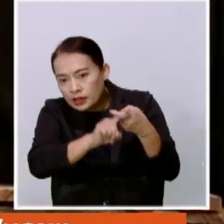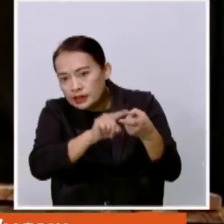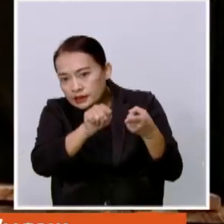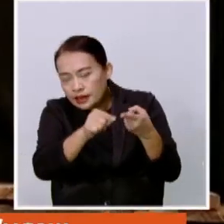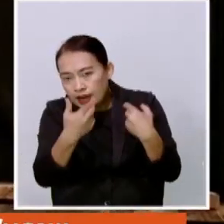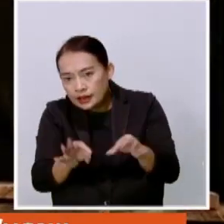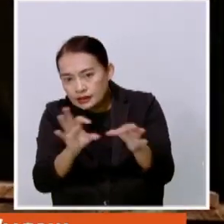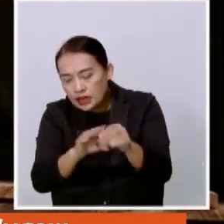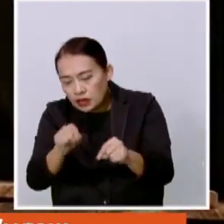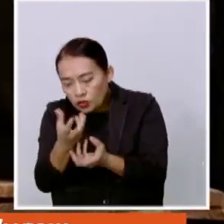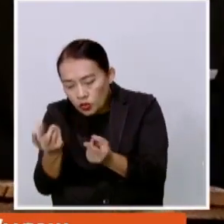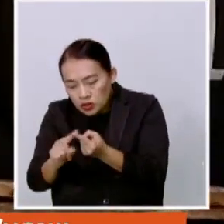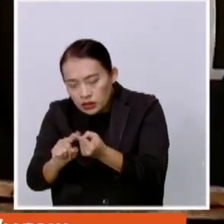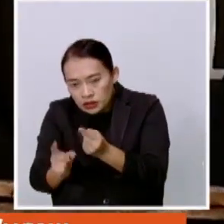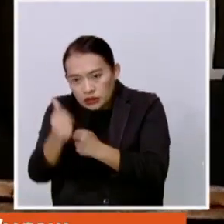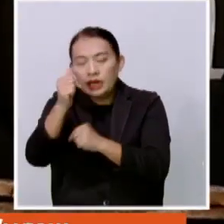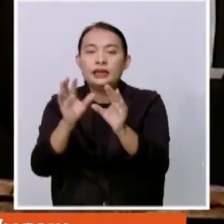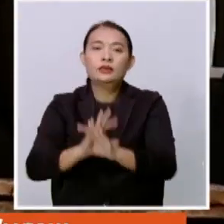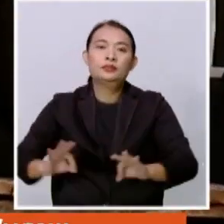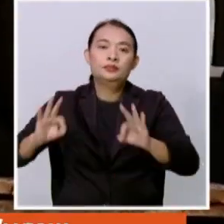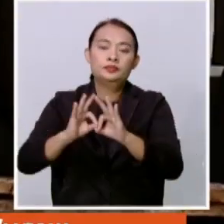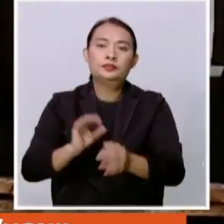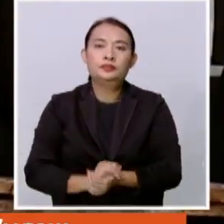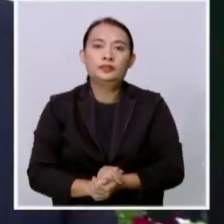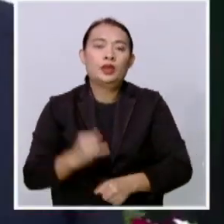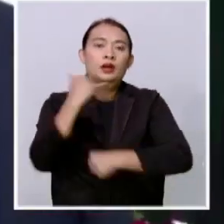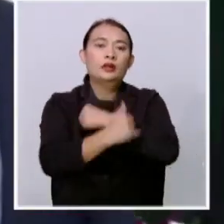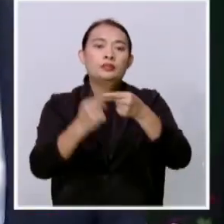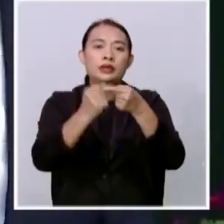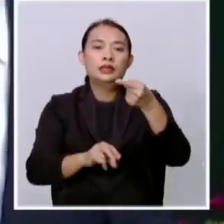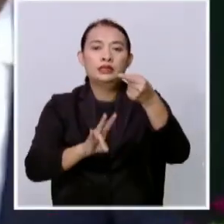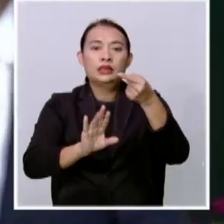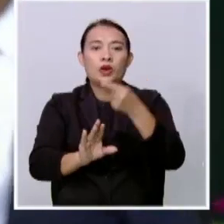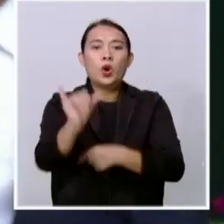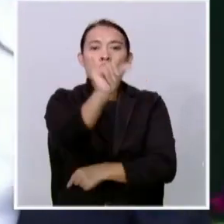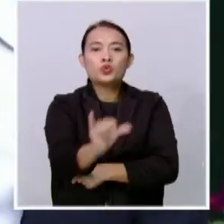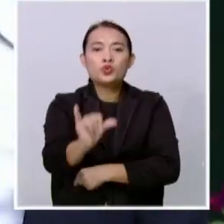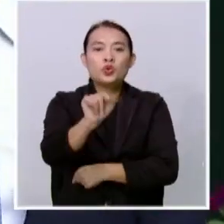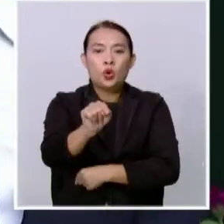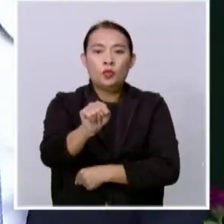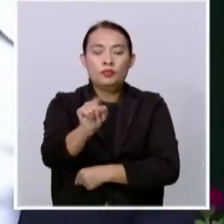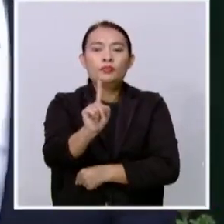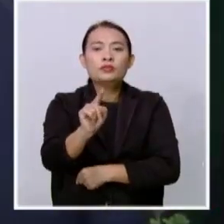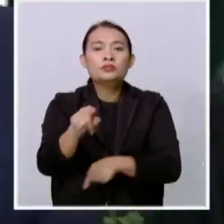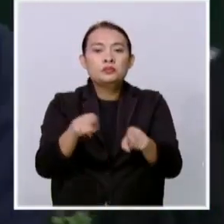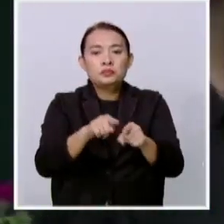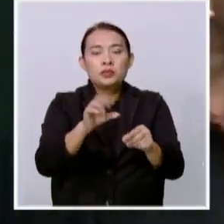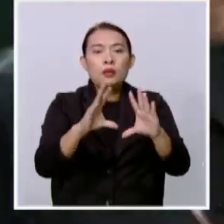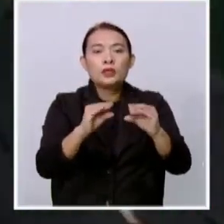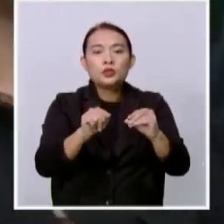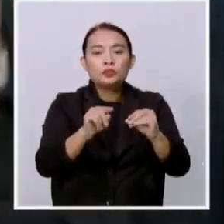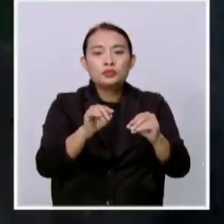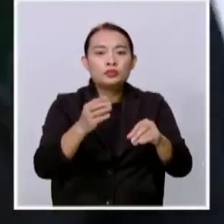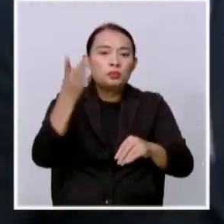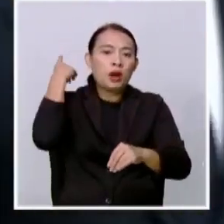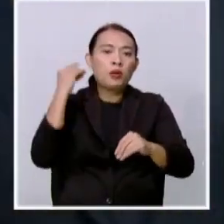ามารถเข้าถึงอาวุธทุกอย่างที่จำเป็นส่วน7ประเทศนาโต้ในยุโรปประกาศจะส่งอาวุธหนักให้ยูเครนเพิ่มเติมในการประชุมดังกล่าวที่